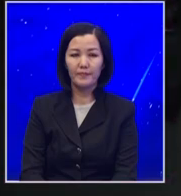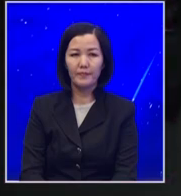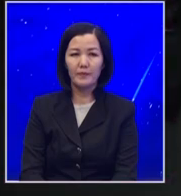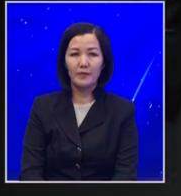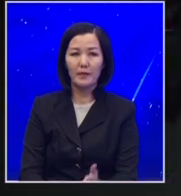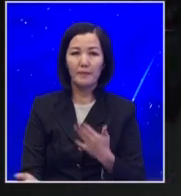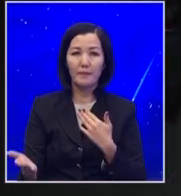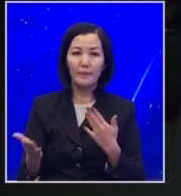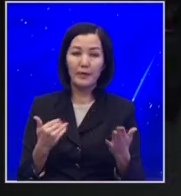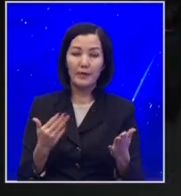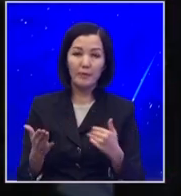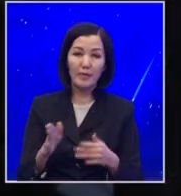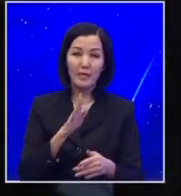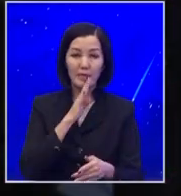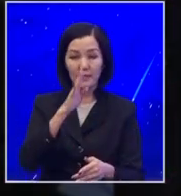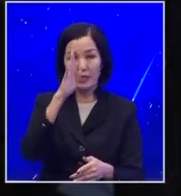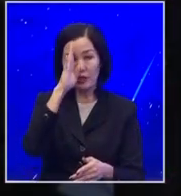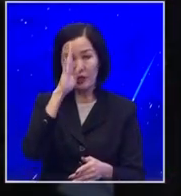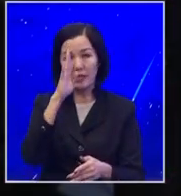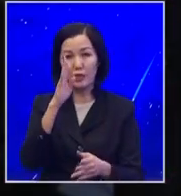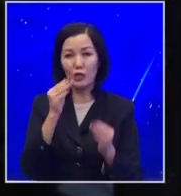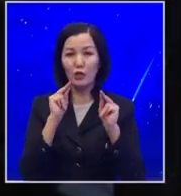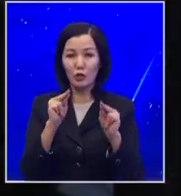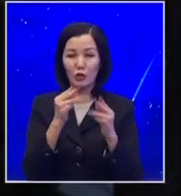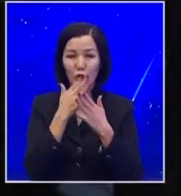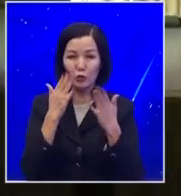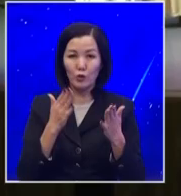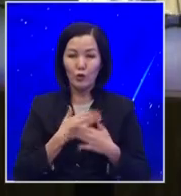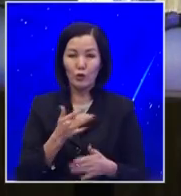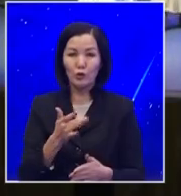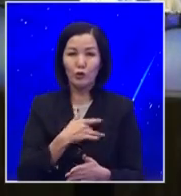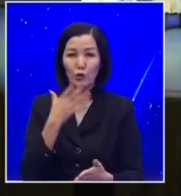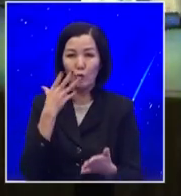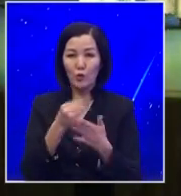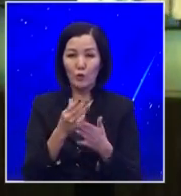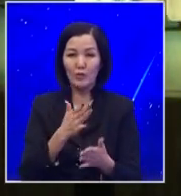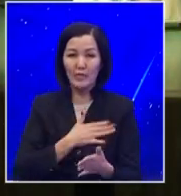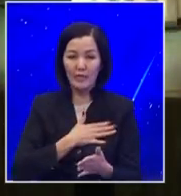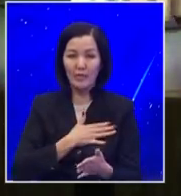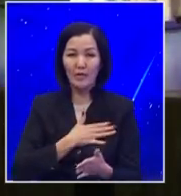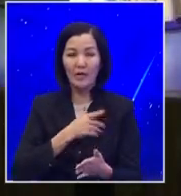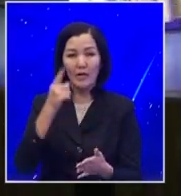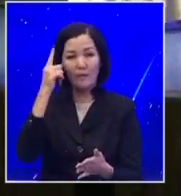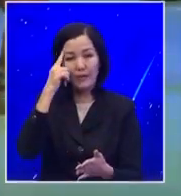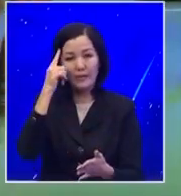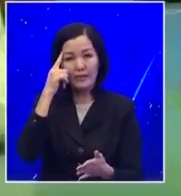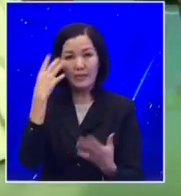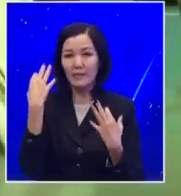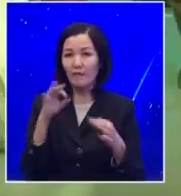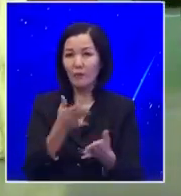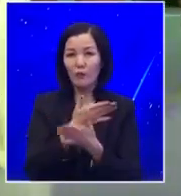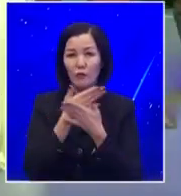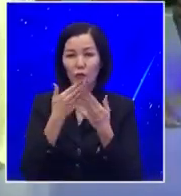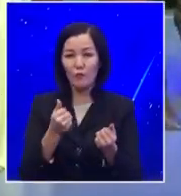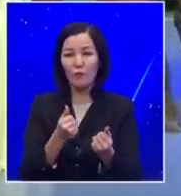Бірін-бірі құлай сүйген Абай мен Тоғжанның кеудесіндегі жүректері өздерінікі болғанмен бастарындағы еркі өздерінде емес